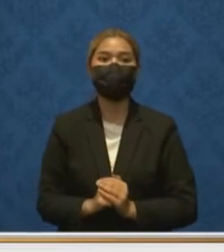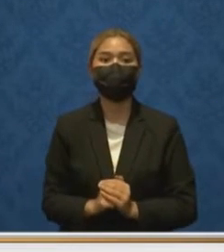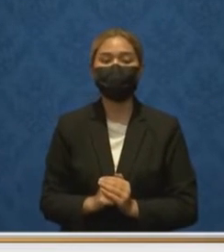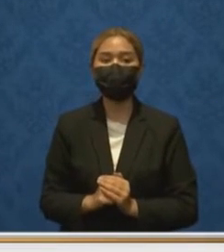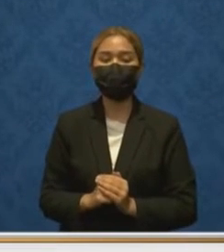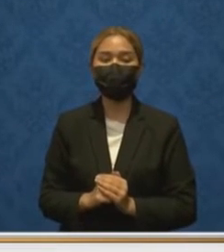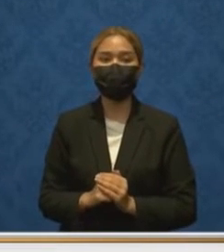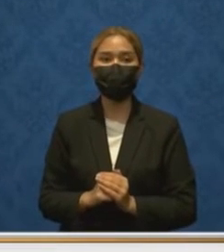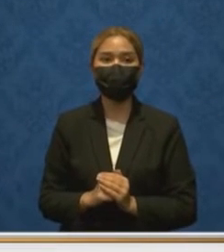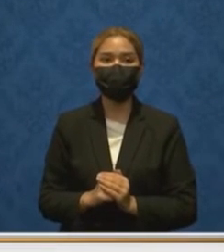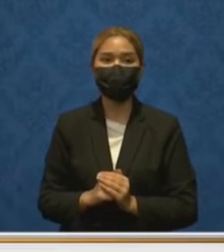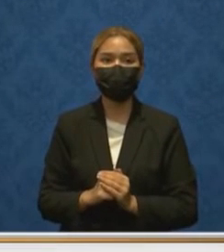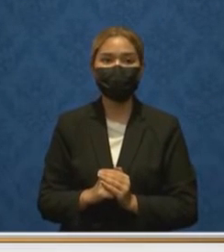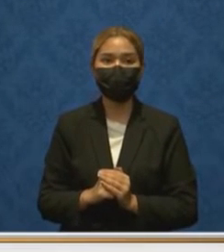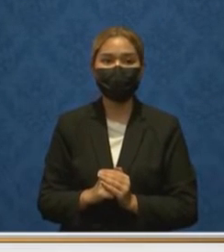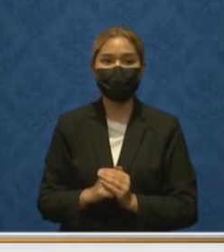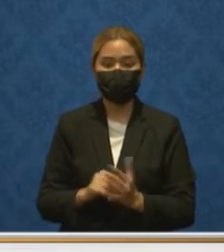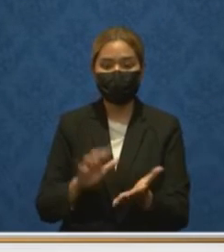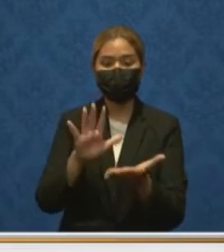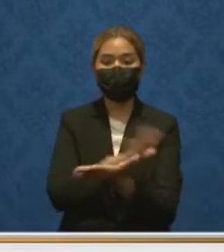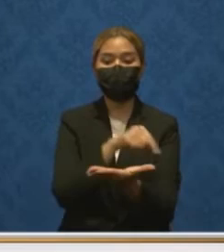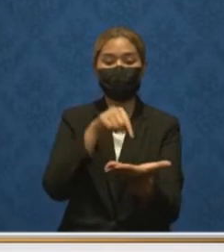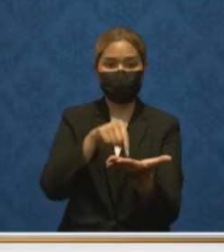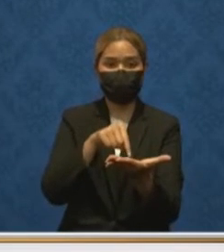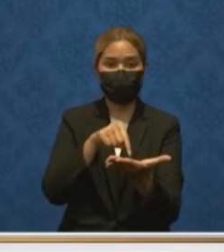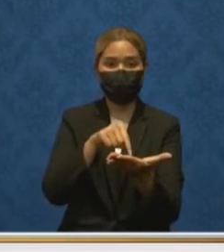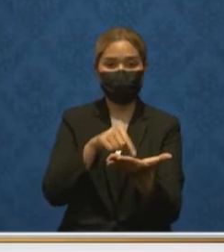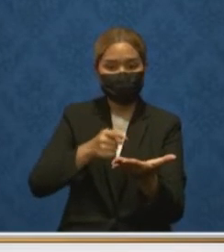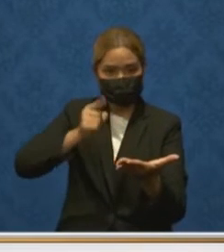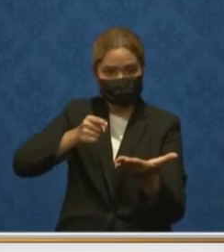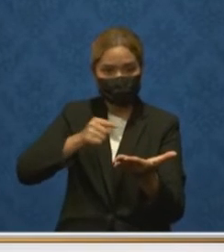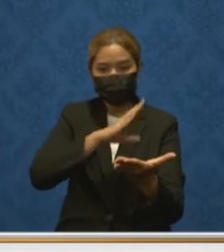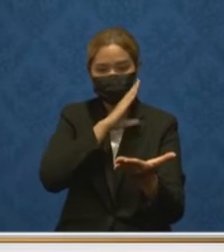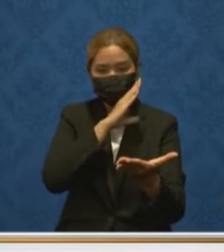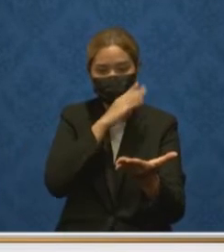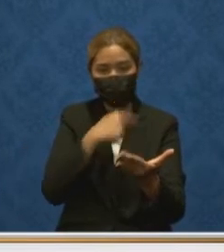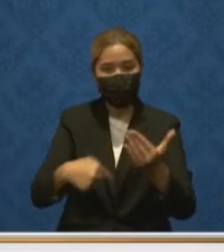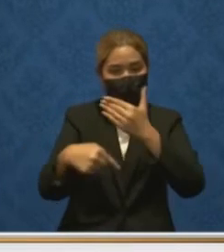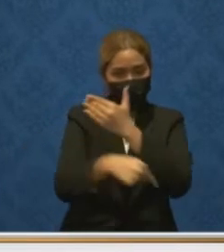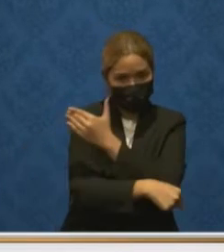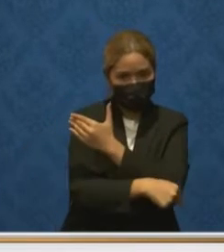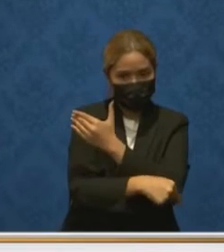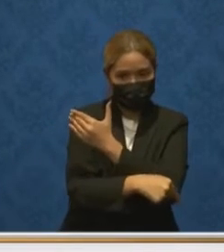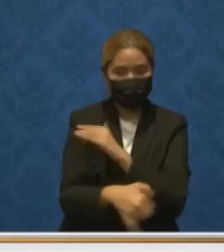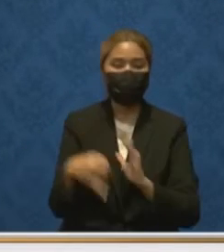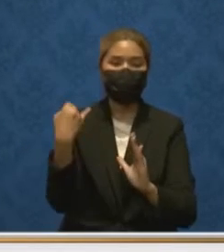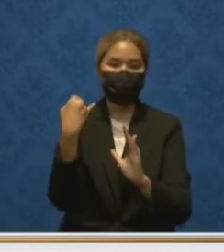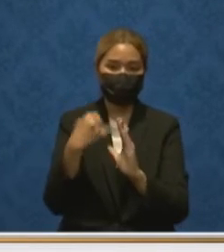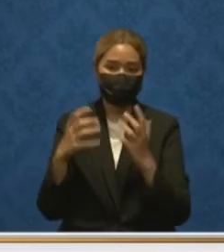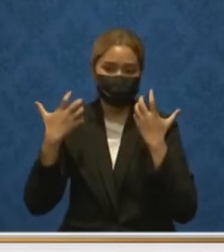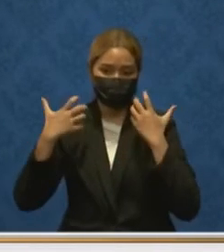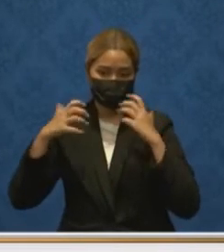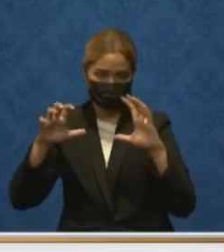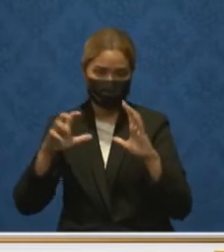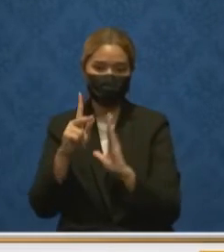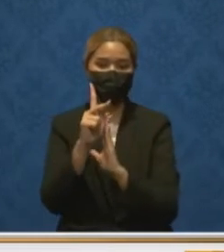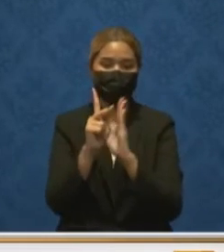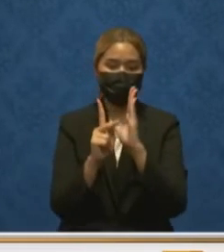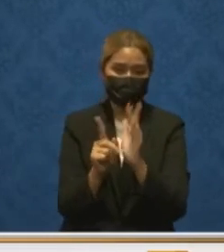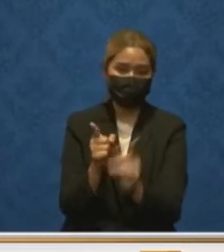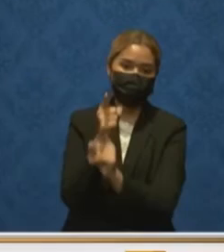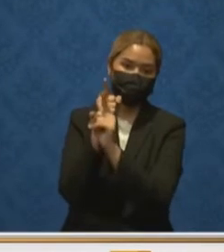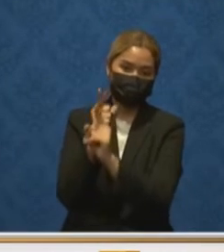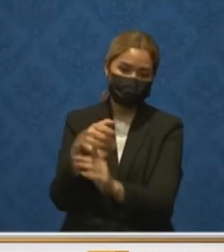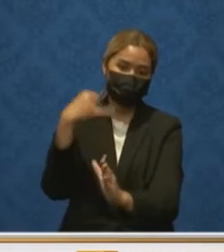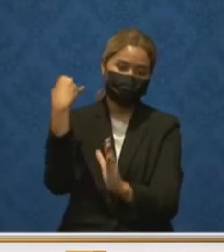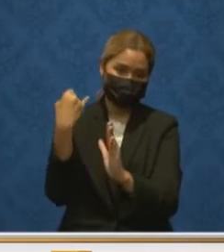ว่าทำใบอวอยปรอมก็เหมอนกับให้ขอมูลเทดกบทางราชการมีโทษจำคุกโทษอาญา